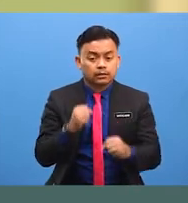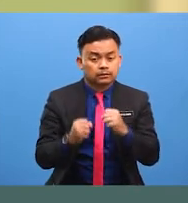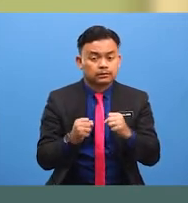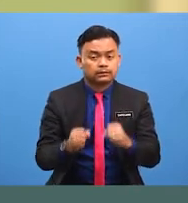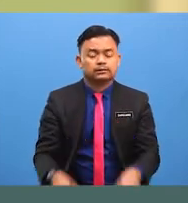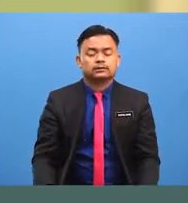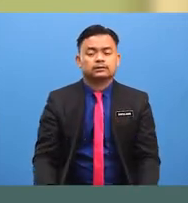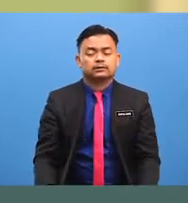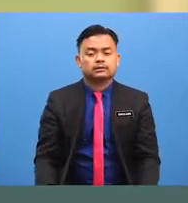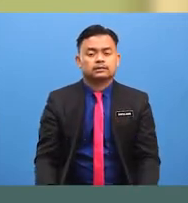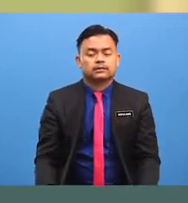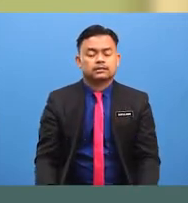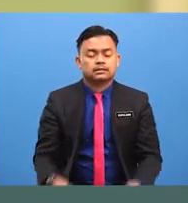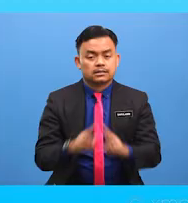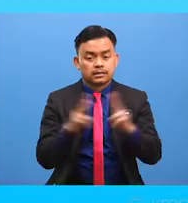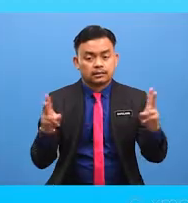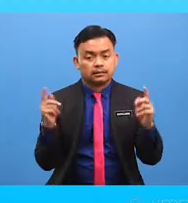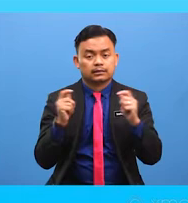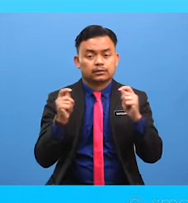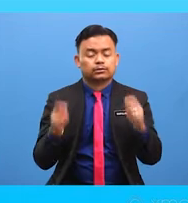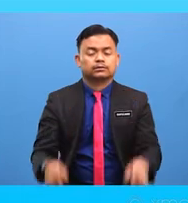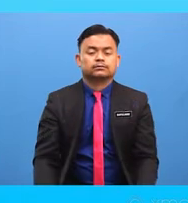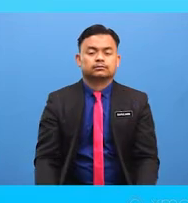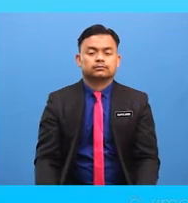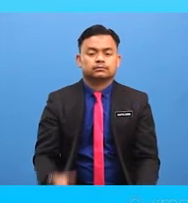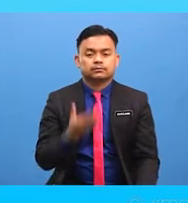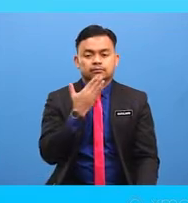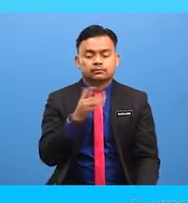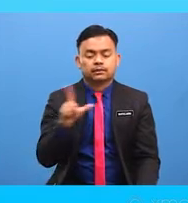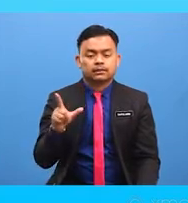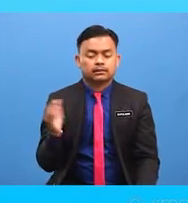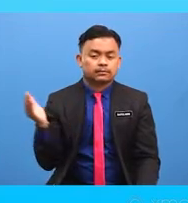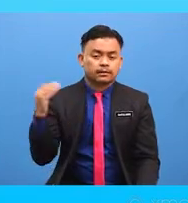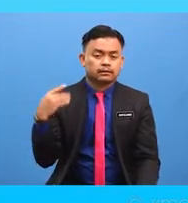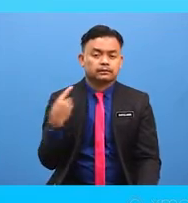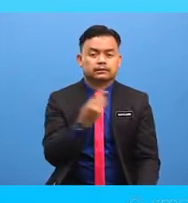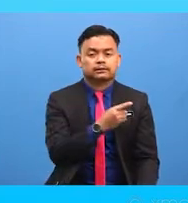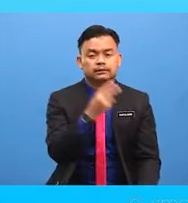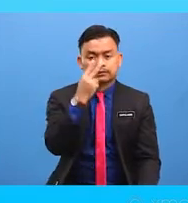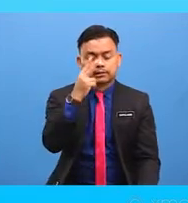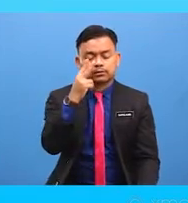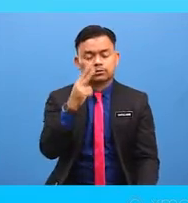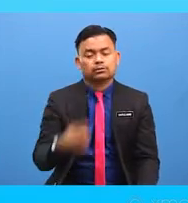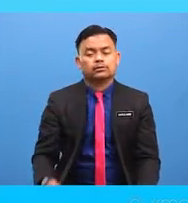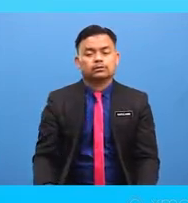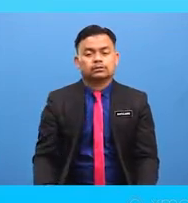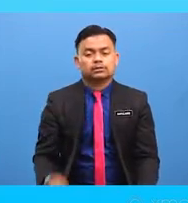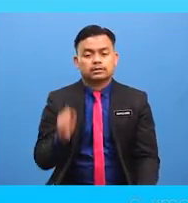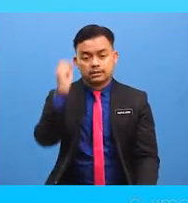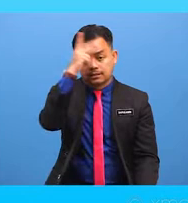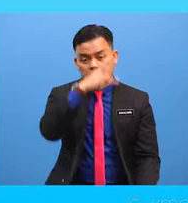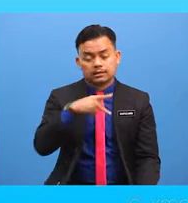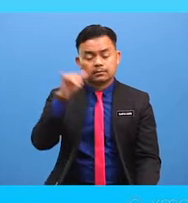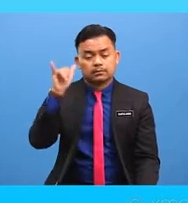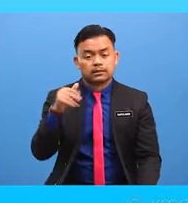Ini memang sangat menakutkan. Baiklah, mari kita lihat tabiat yang mengganggu gerak balas